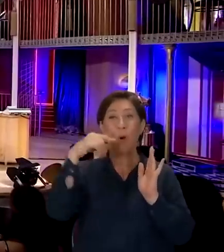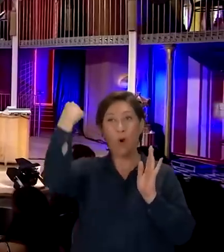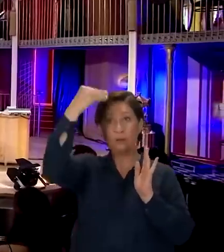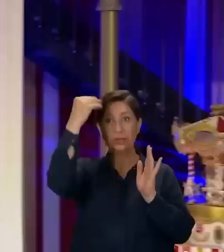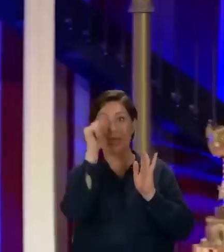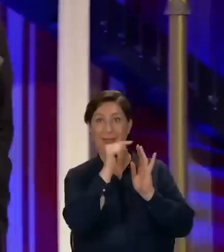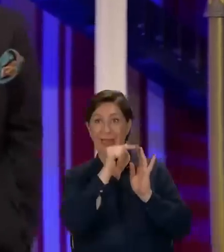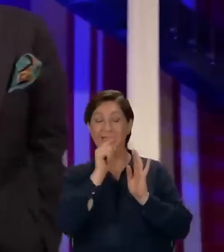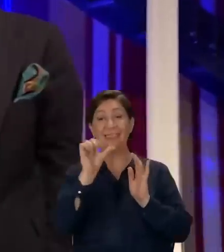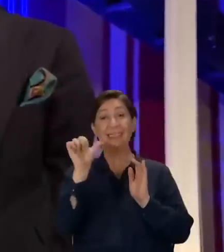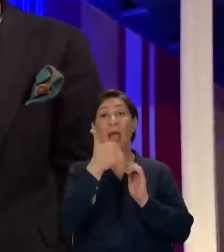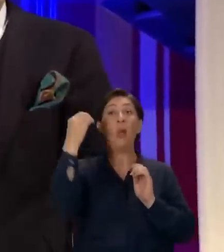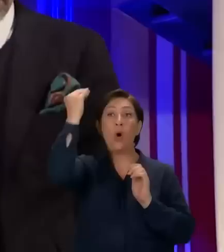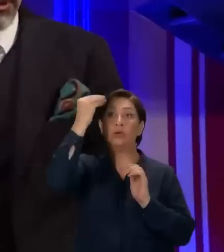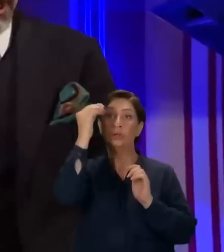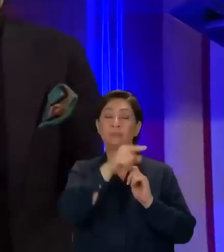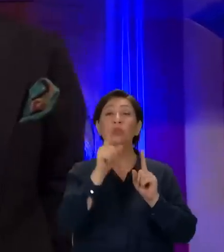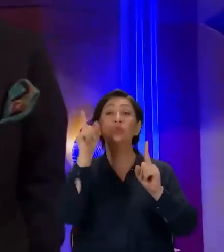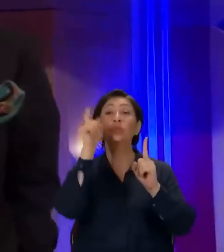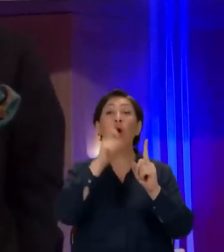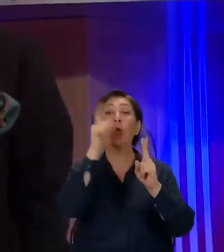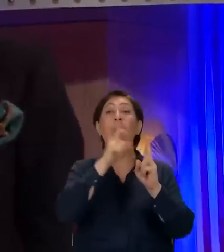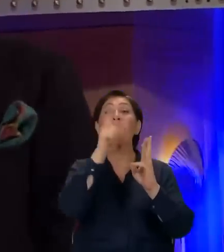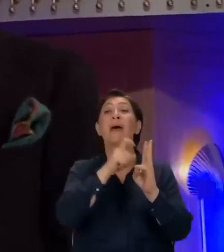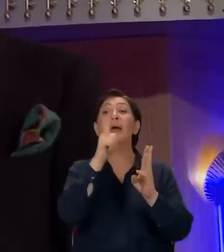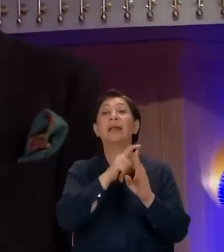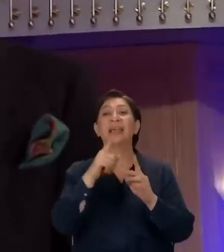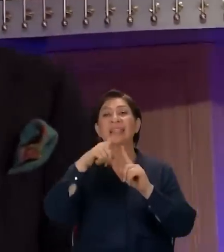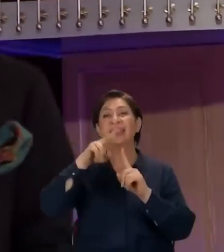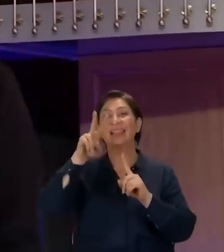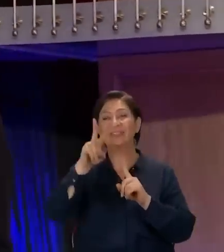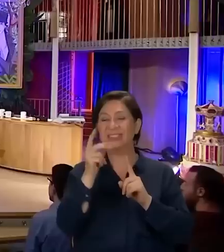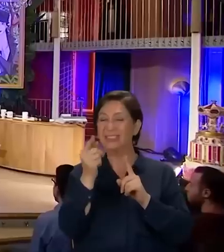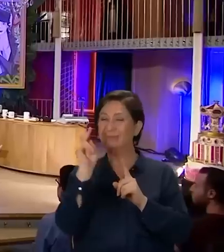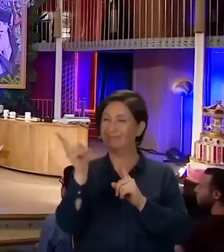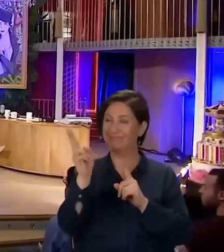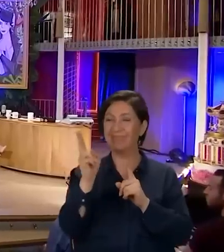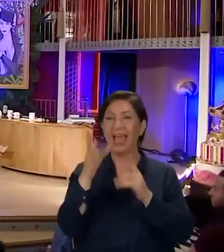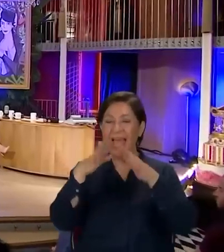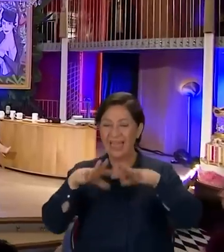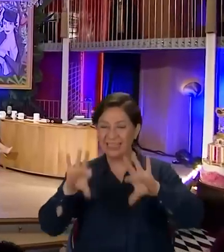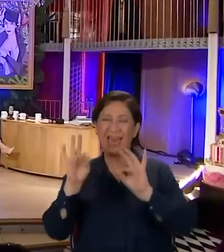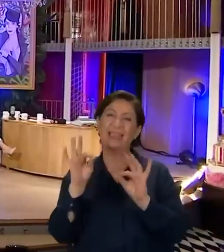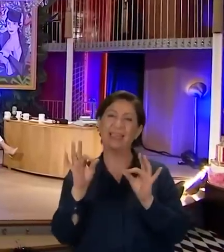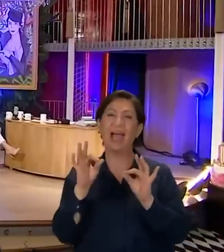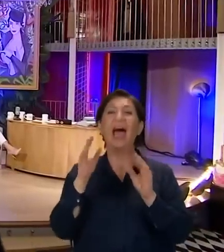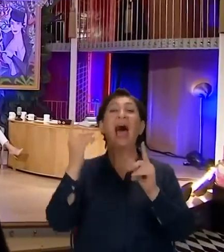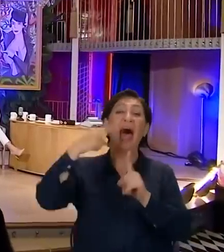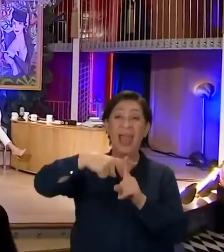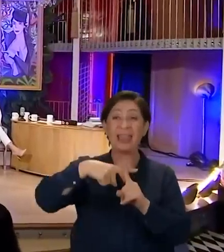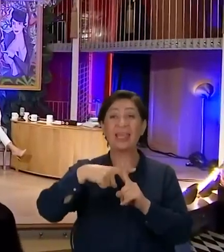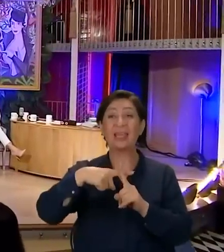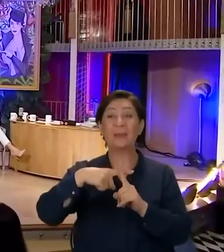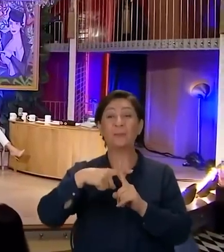hocalarımıza, değerli hocalarımıza sorulan soruların da televizyoncular tarafından hazırlandığını, hatta